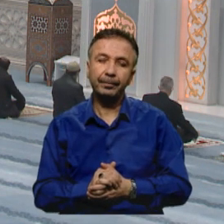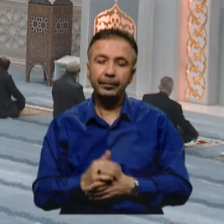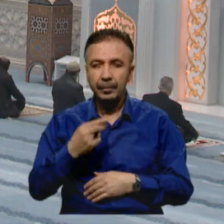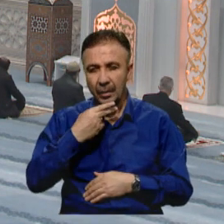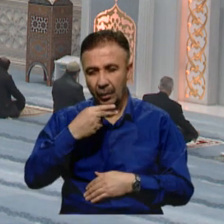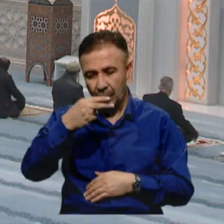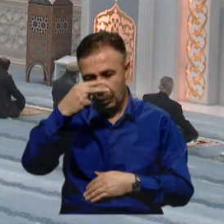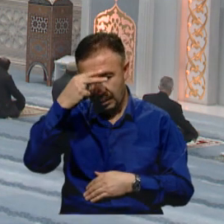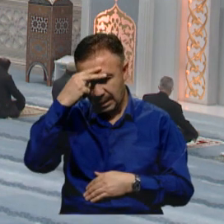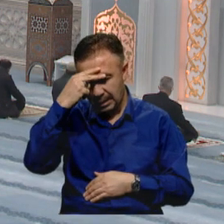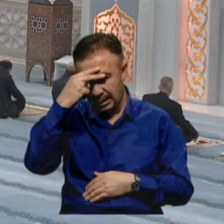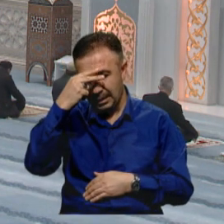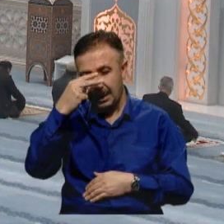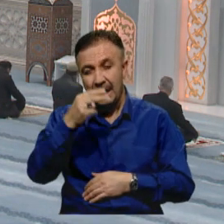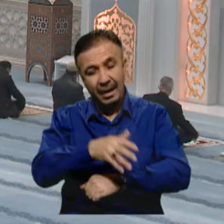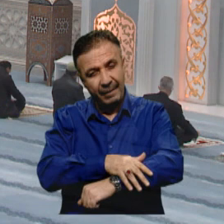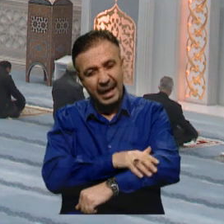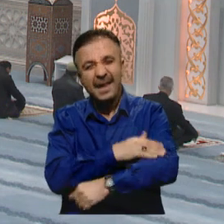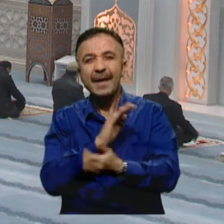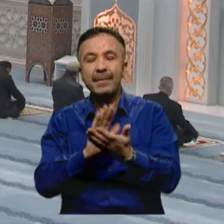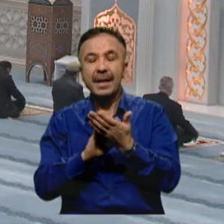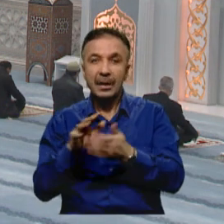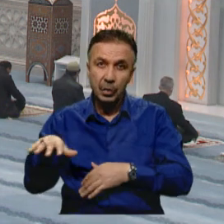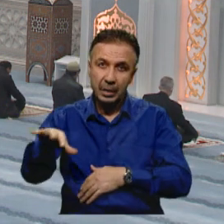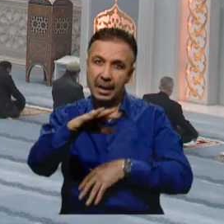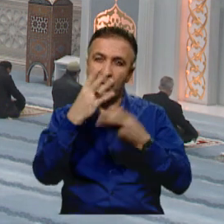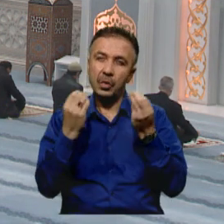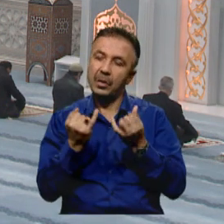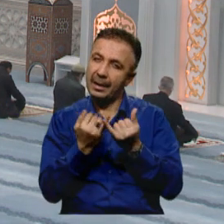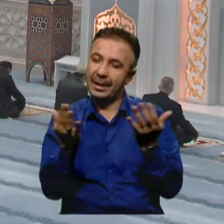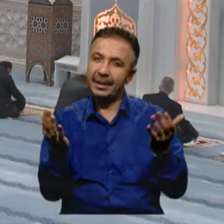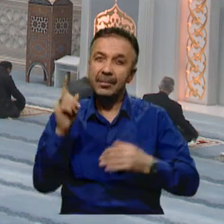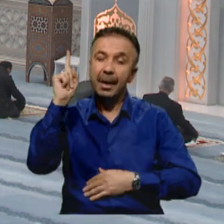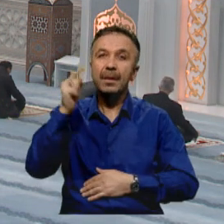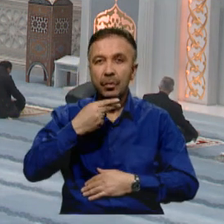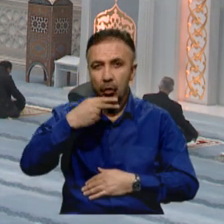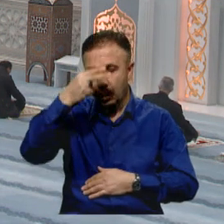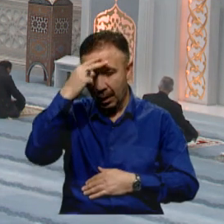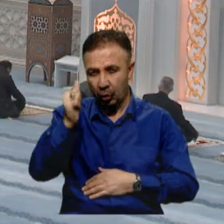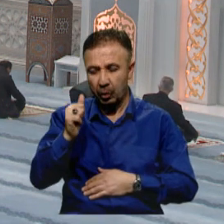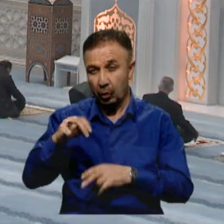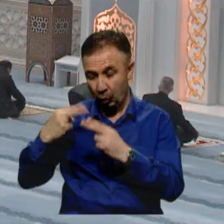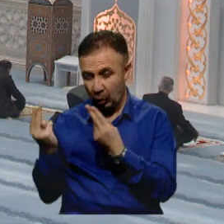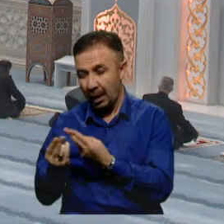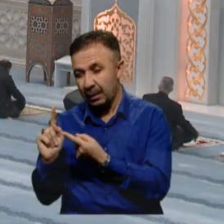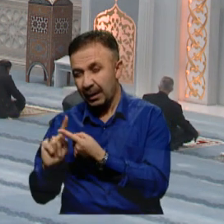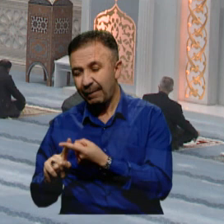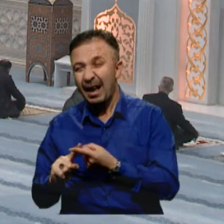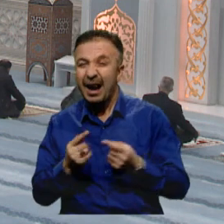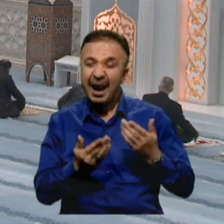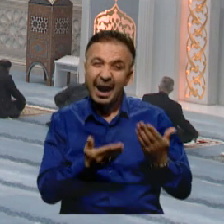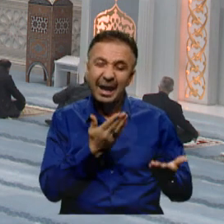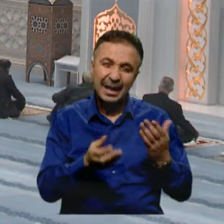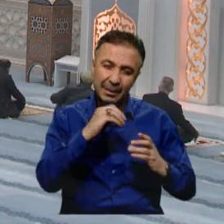Cuma'nın feyiz ve bereketi üzerinize olsun kardeşlerim. Rabbim cuma günümüzü dünyamız ve ahiretimiz için hayırlara